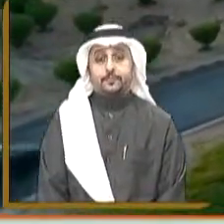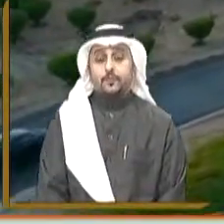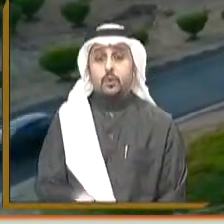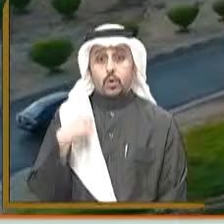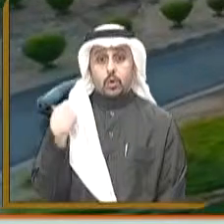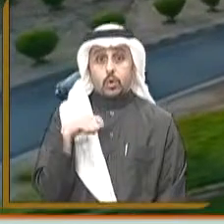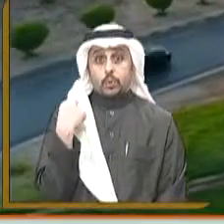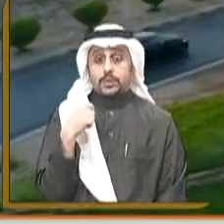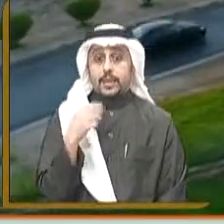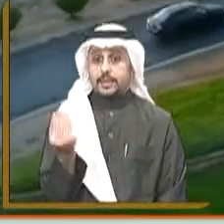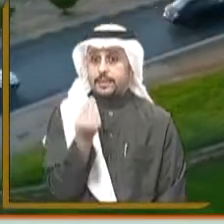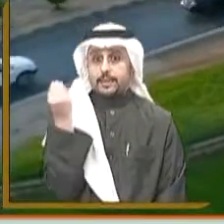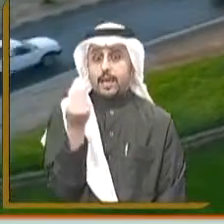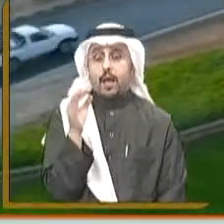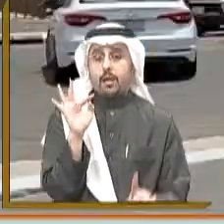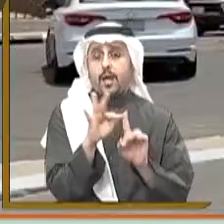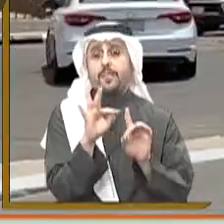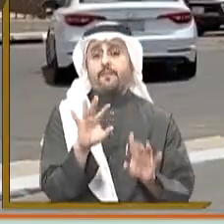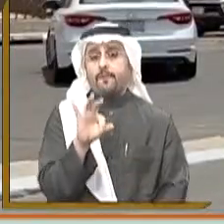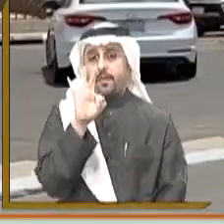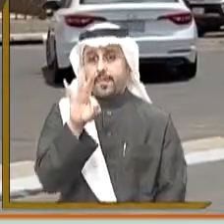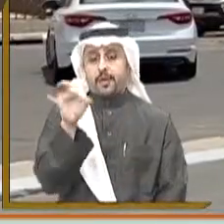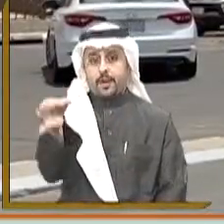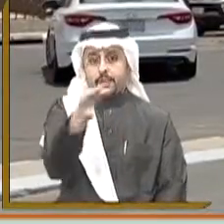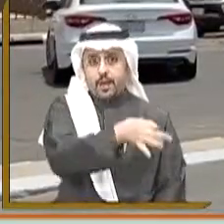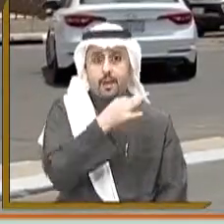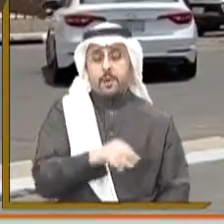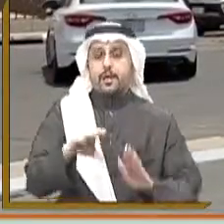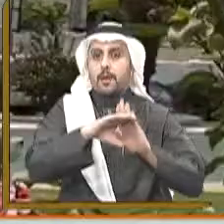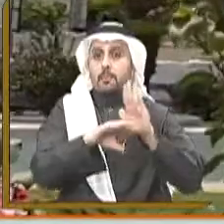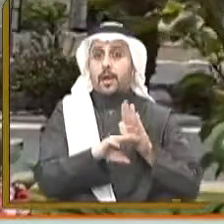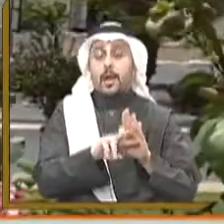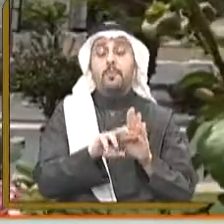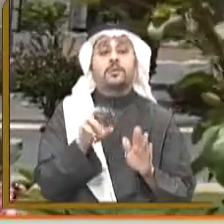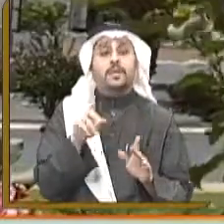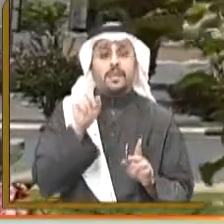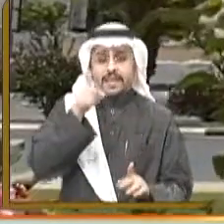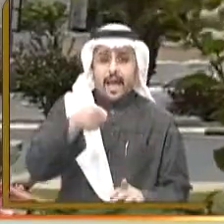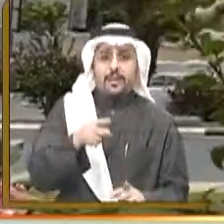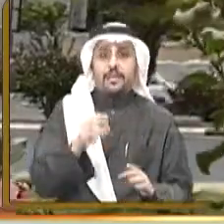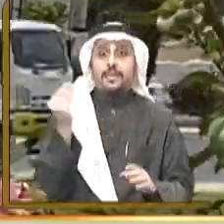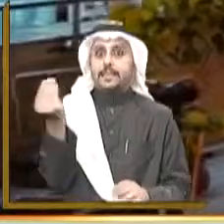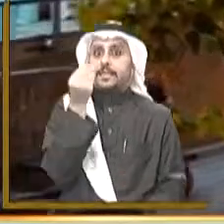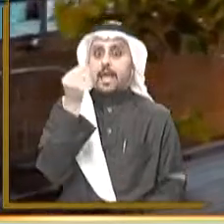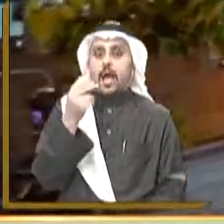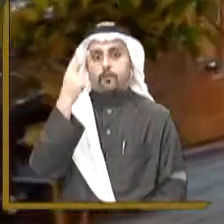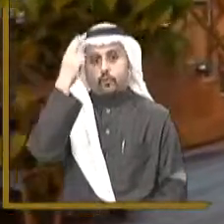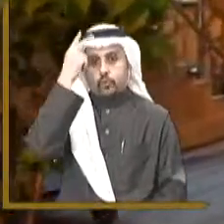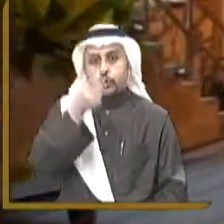وزارة السياحة تستهدف 3 مناطق لإطلاق برنامج تحدي الوجهات السياحية.